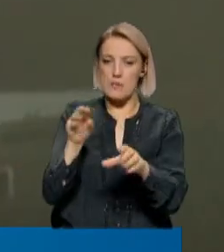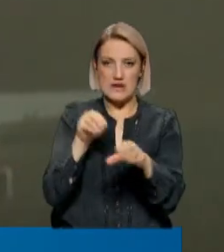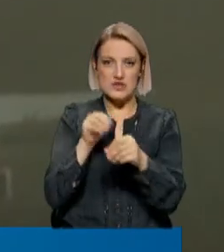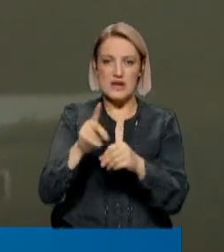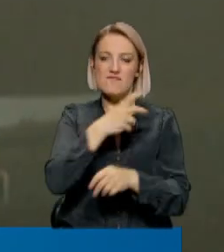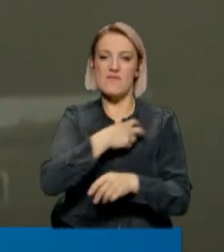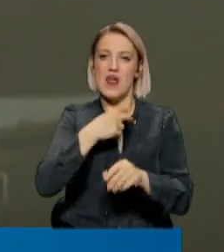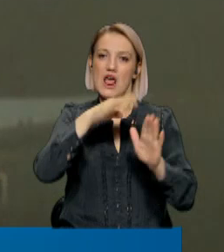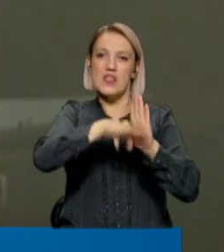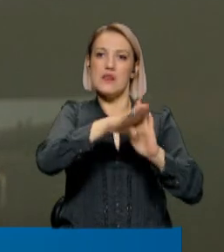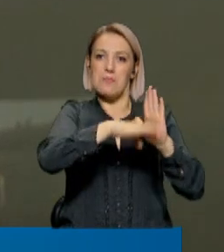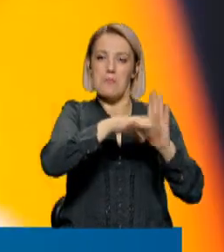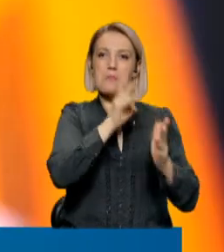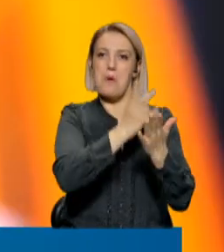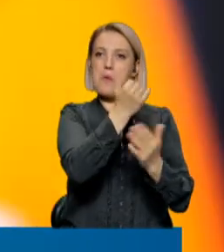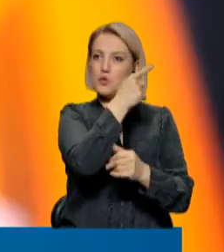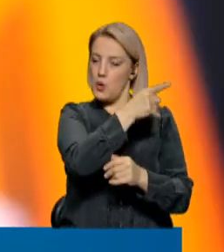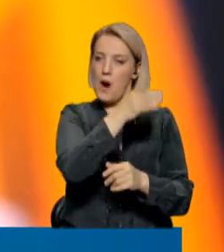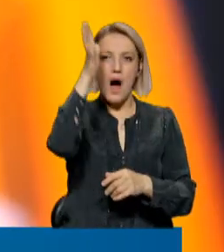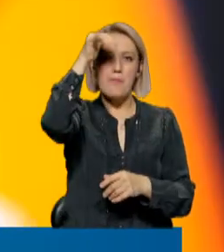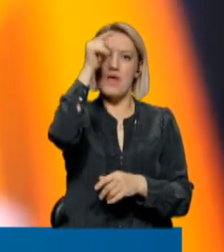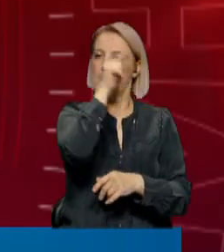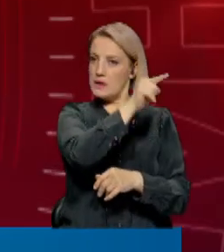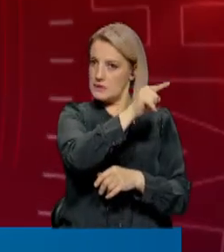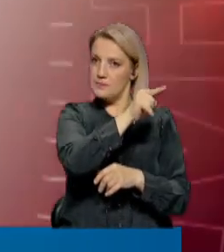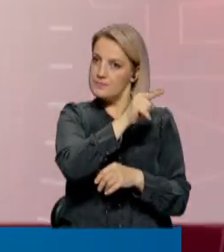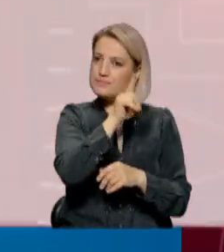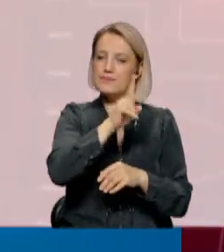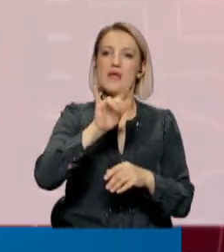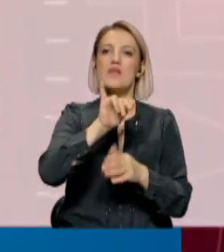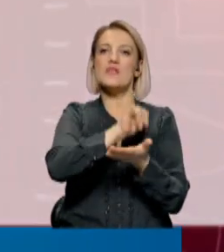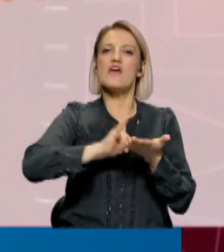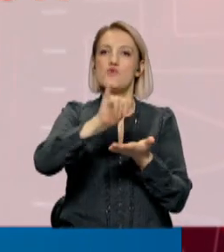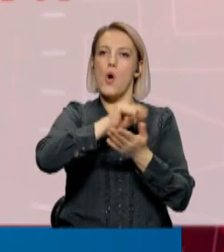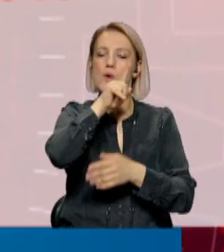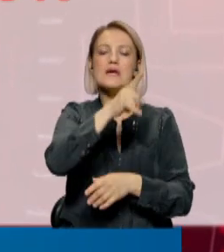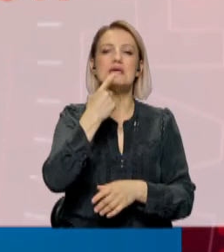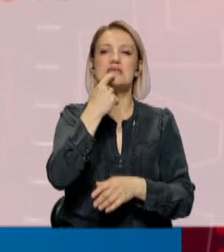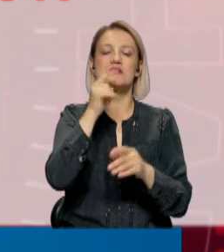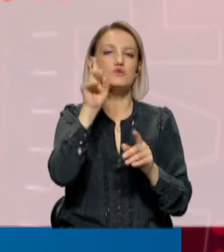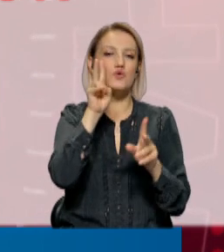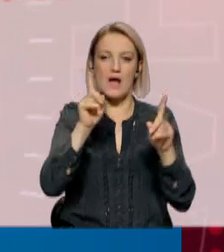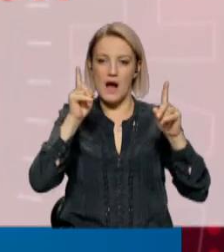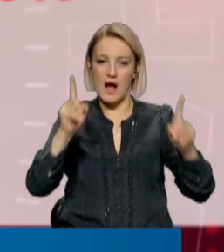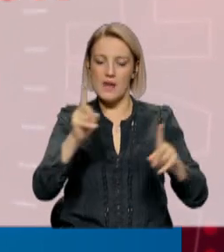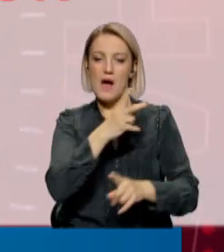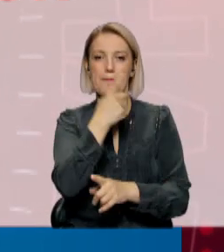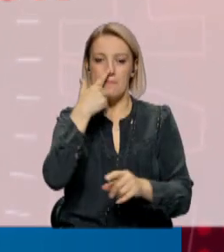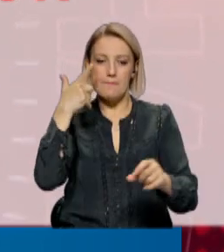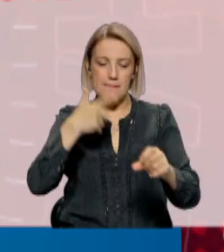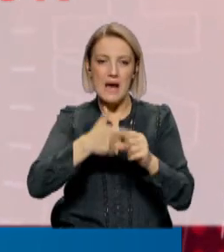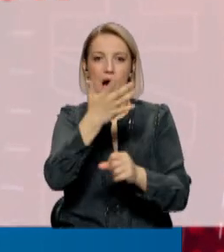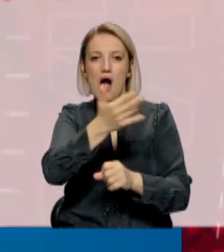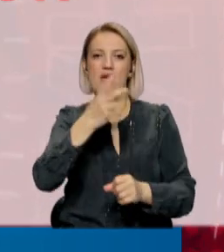peşe vergi indirimi kararları alınıyor. Amerika Birleşik Devletleri'nde New York'ta yıl sonuna kadar akaryakıttan alınan vergi